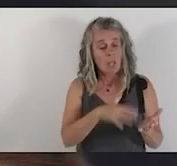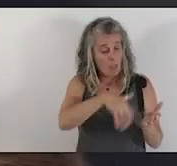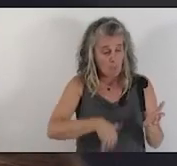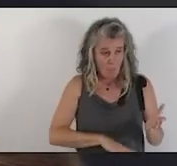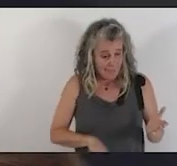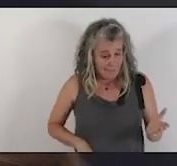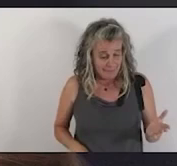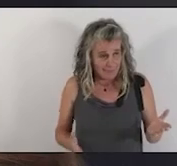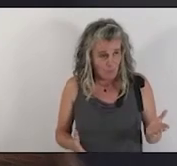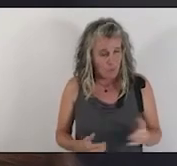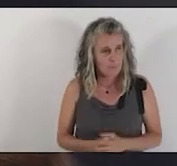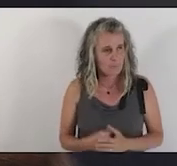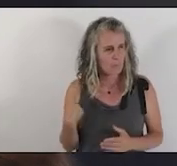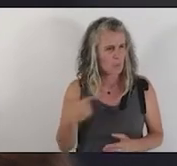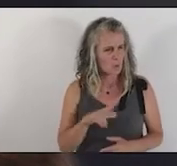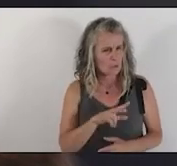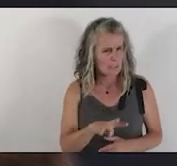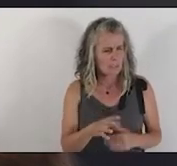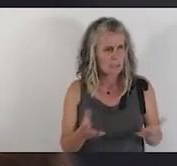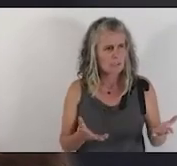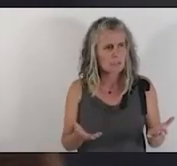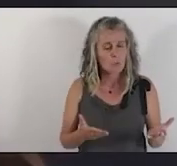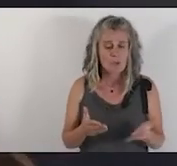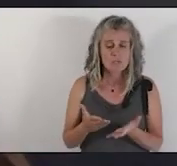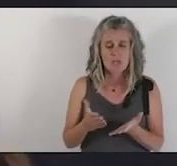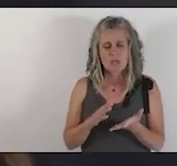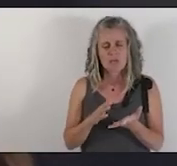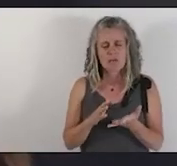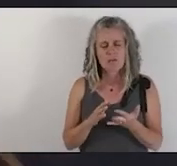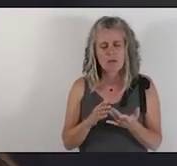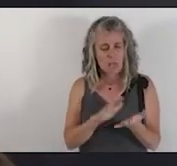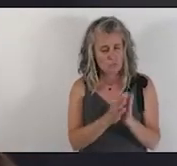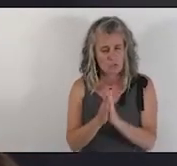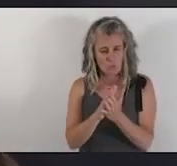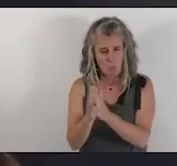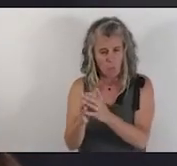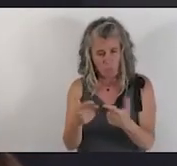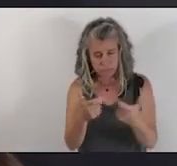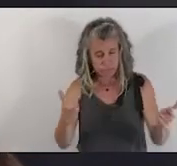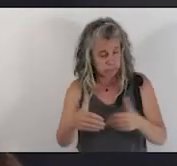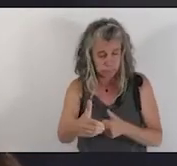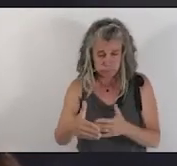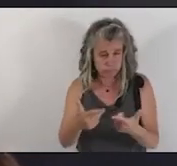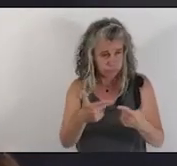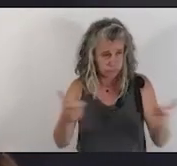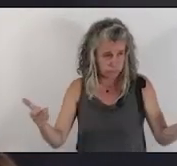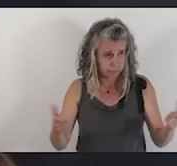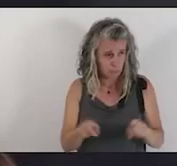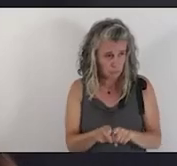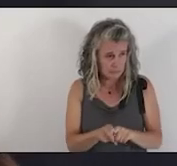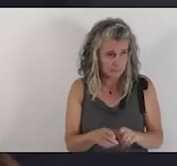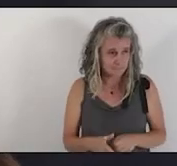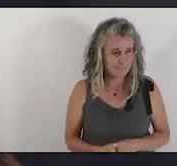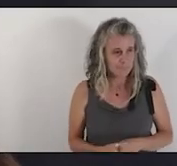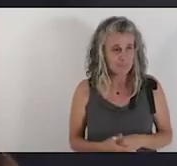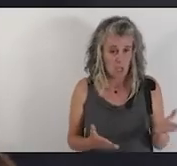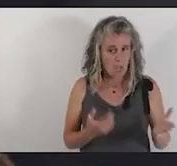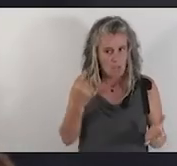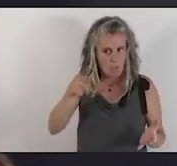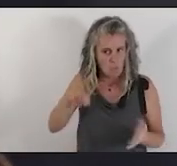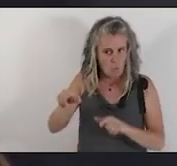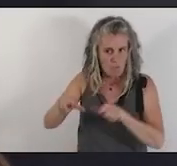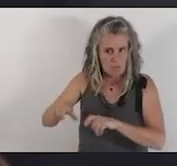pareil, c'est une aide à une série d'associations qui œuvrent aussi dans des domaines qui sont extrêmement utiles aux habitants de notre